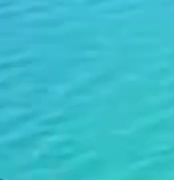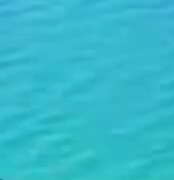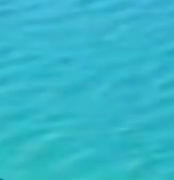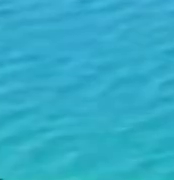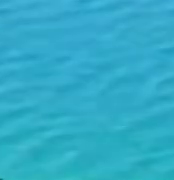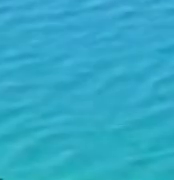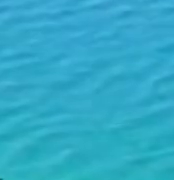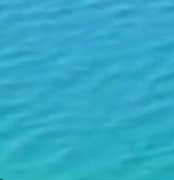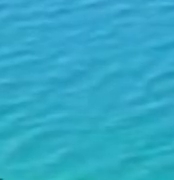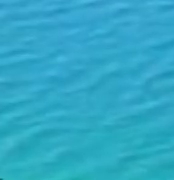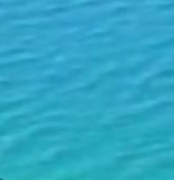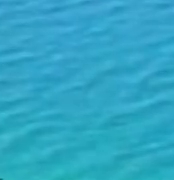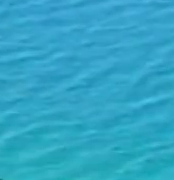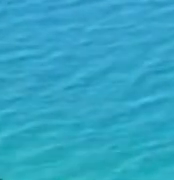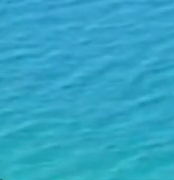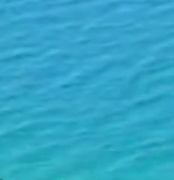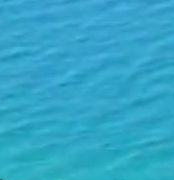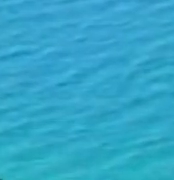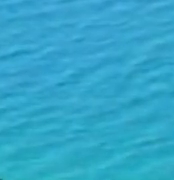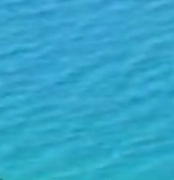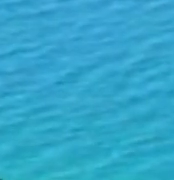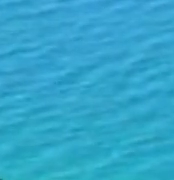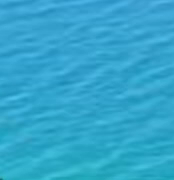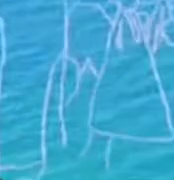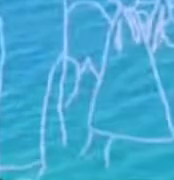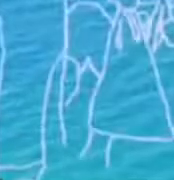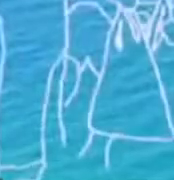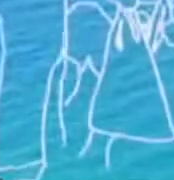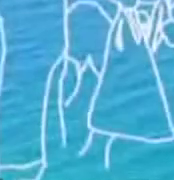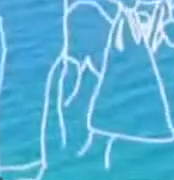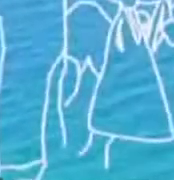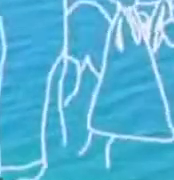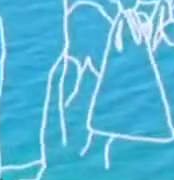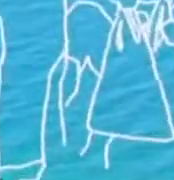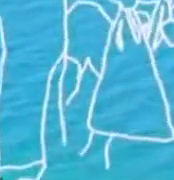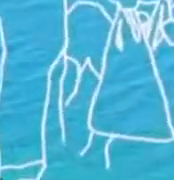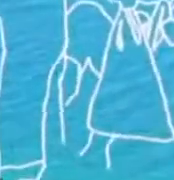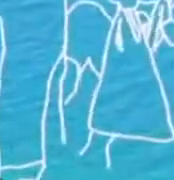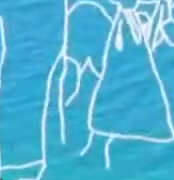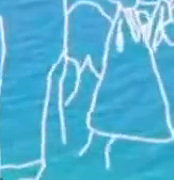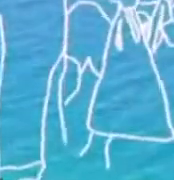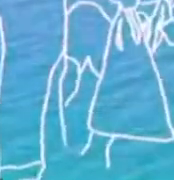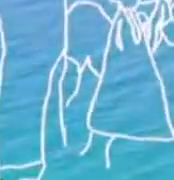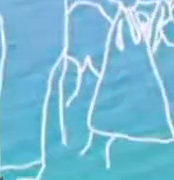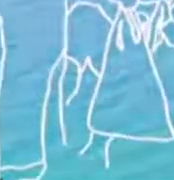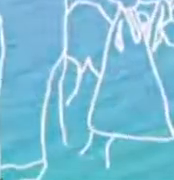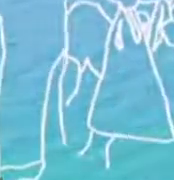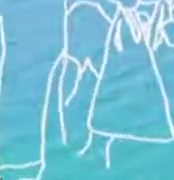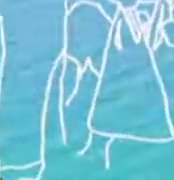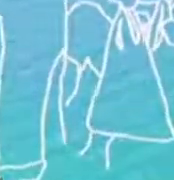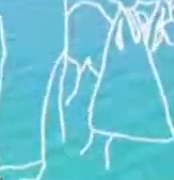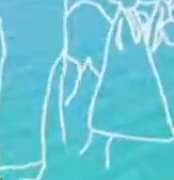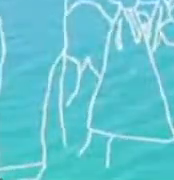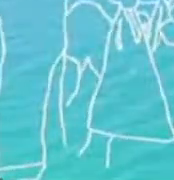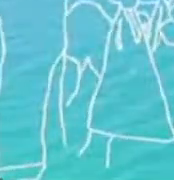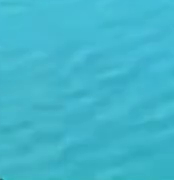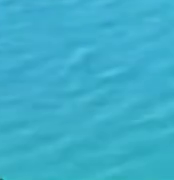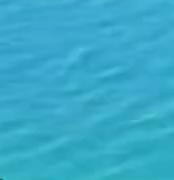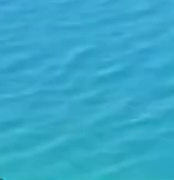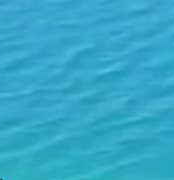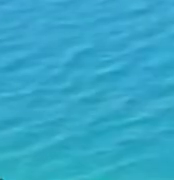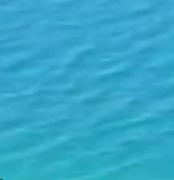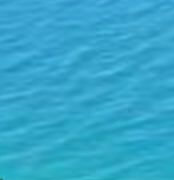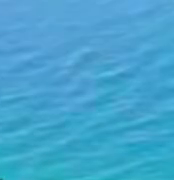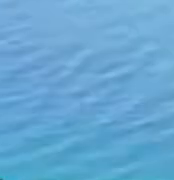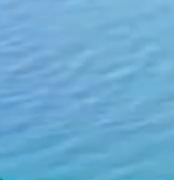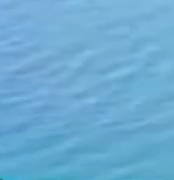mga hiniya. Ang bayang masikap sa mabubuting gawa,